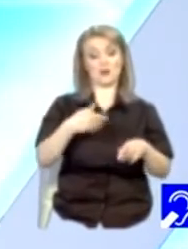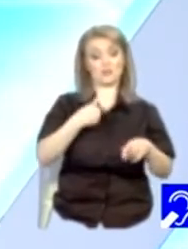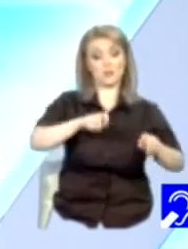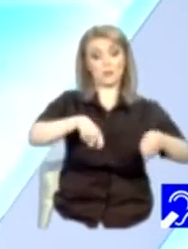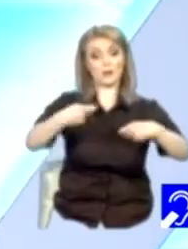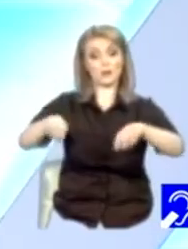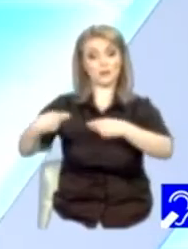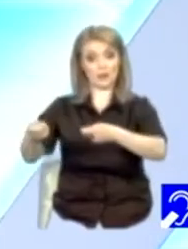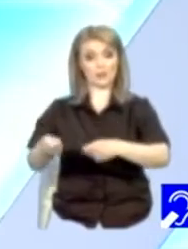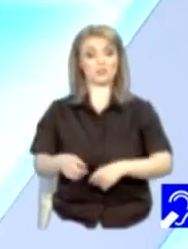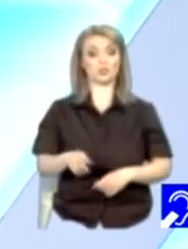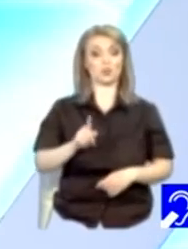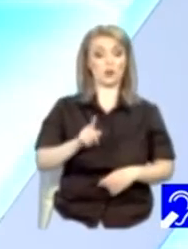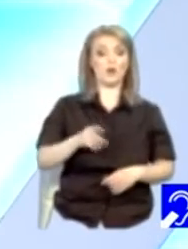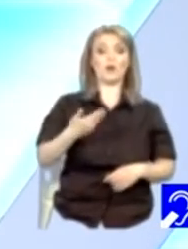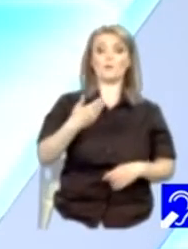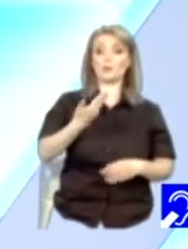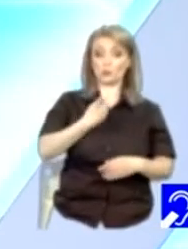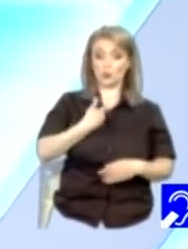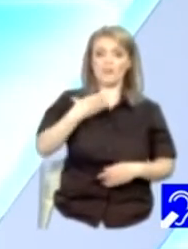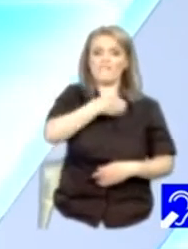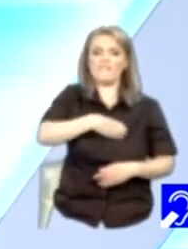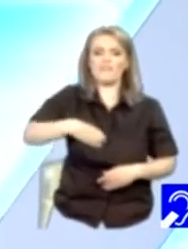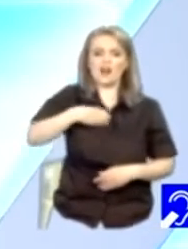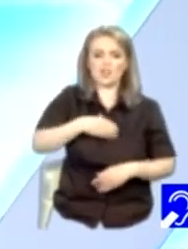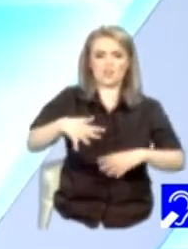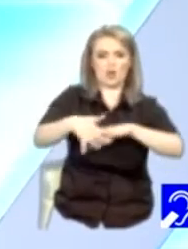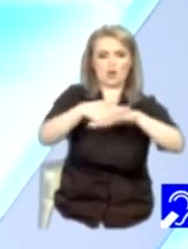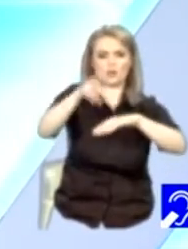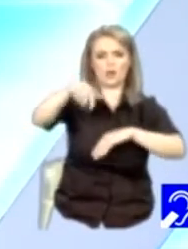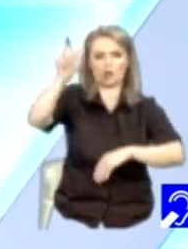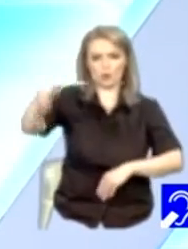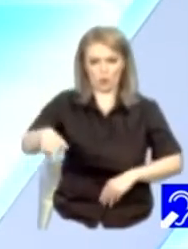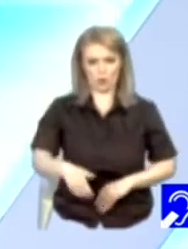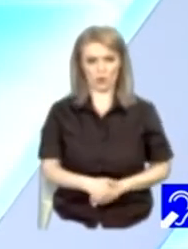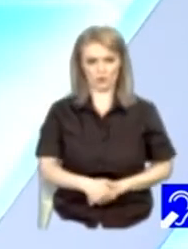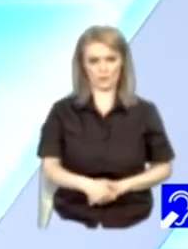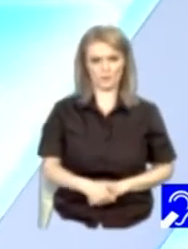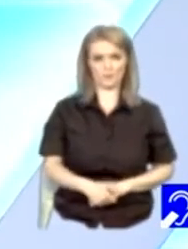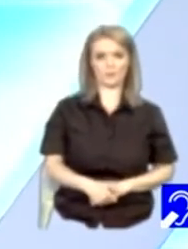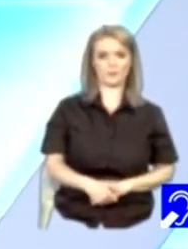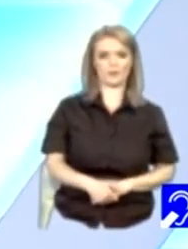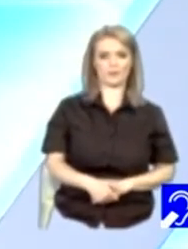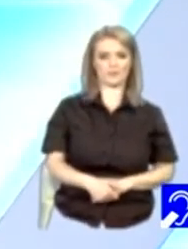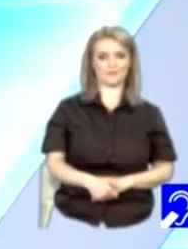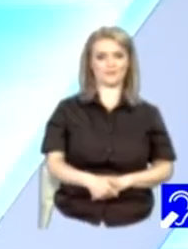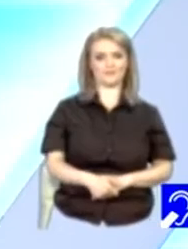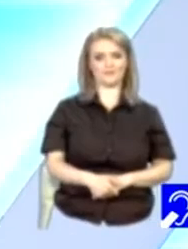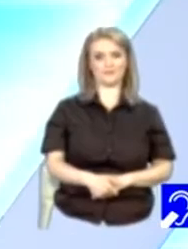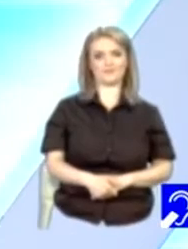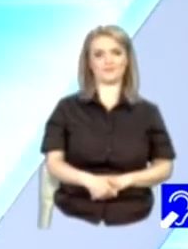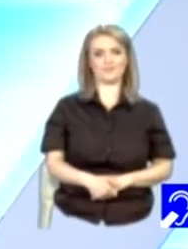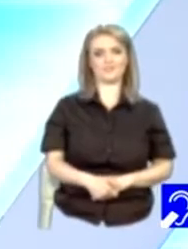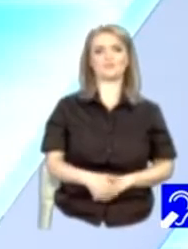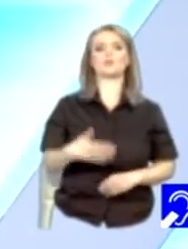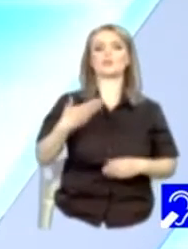că echitatea socială pentru noi reprezintă o valoare primordială, așa cum reprezintă o valoare primordială pentru verzii europeni. Noi